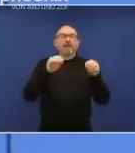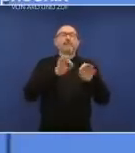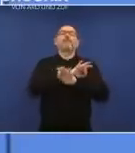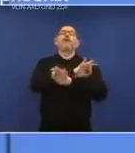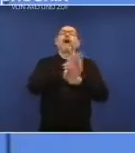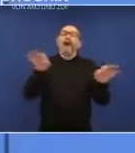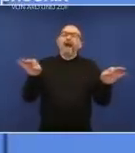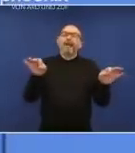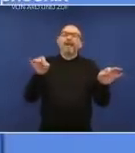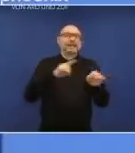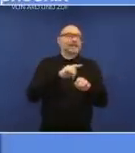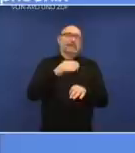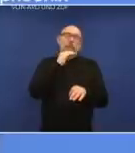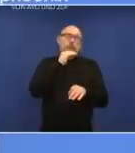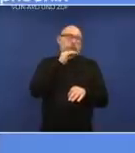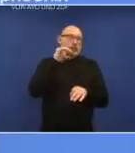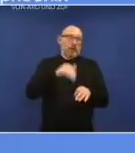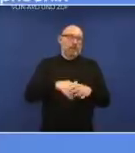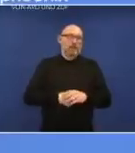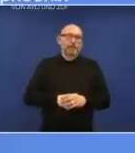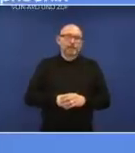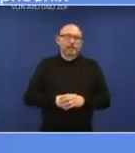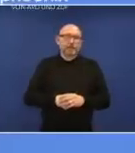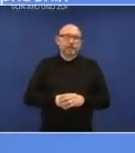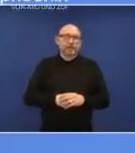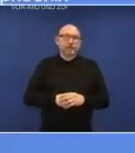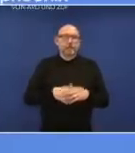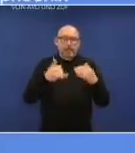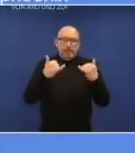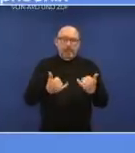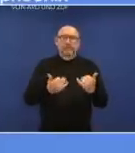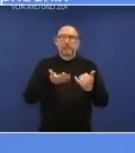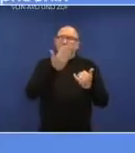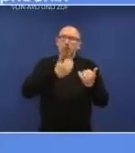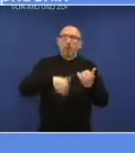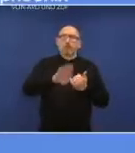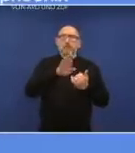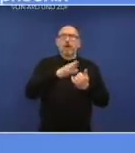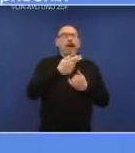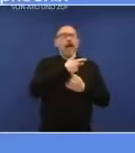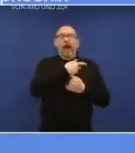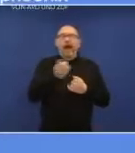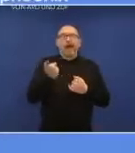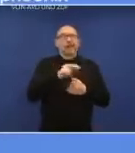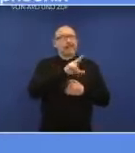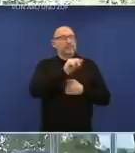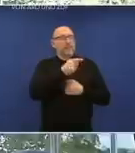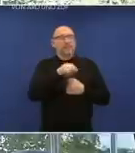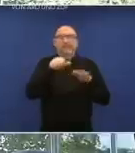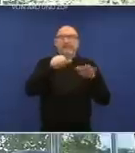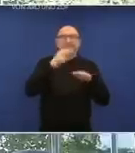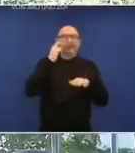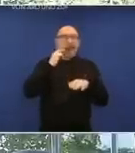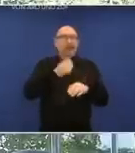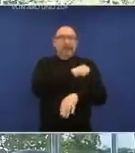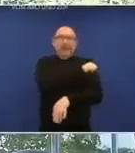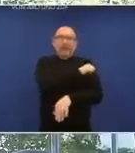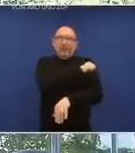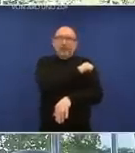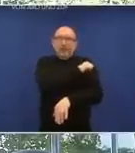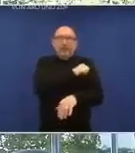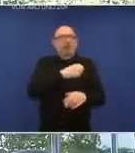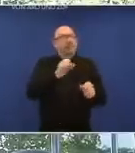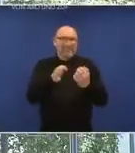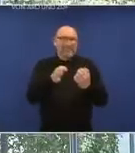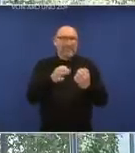da sein wird. Also wir können jetzt auch nicht in den ersten Wochen alle 12- bis 16-Jährigen durchimpfen. Das wird sicherlich